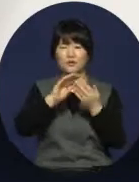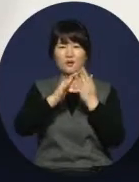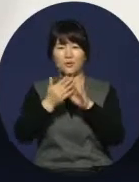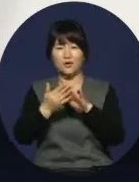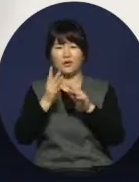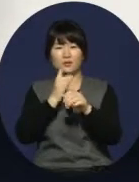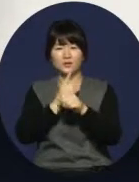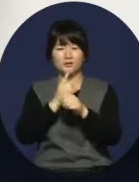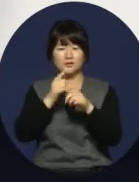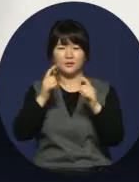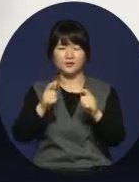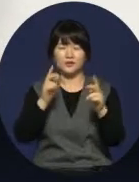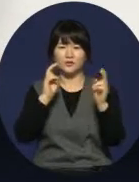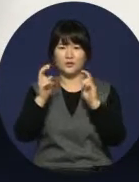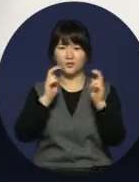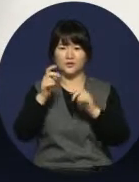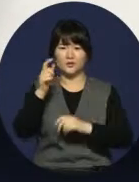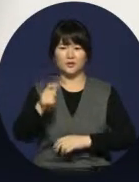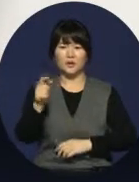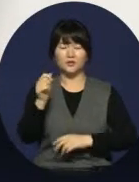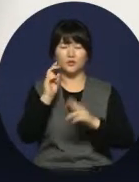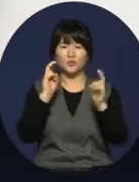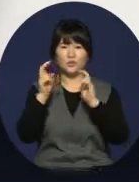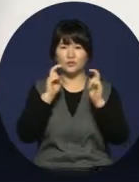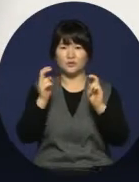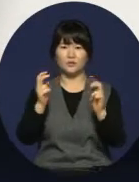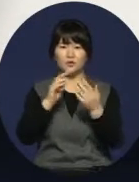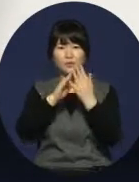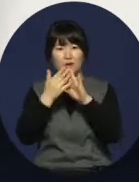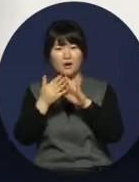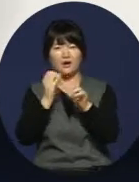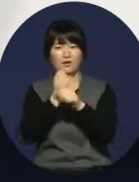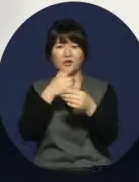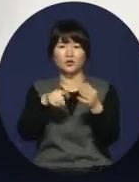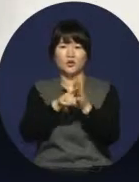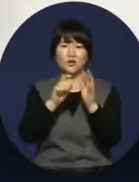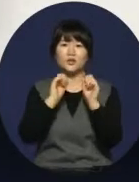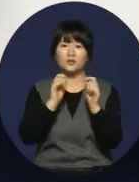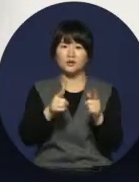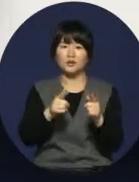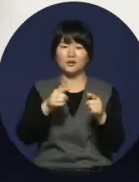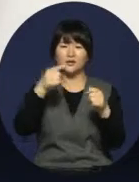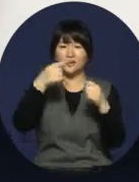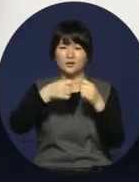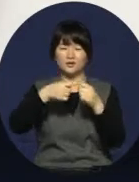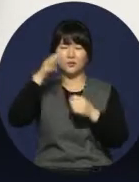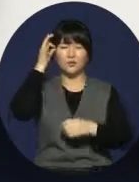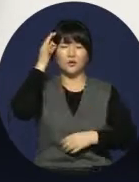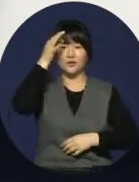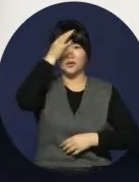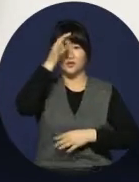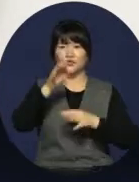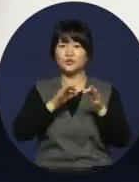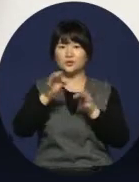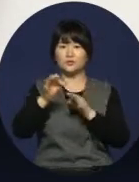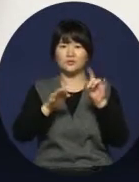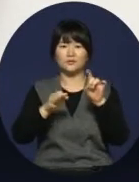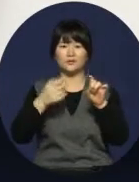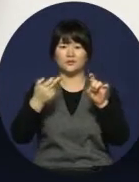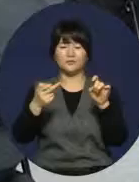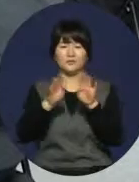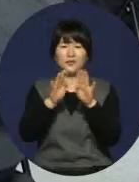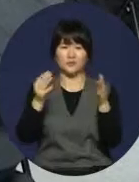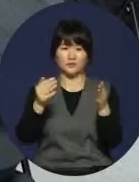피워 지역기업들이 강소기업으로 거듭나기 위한 기회장, 제1회 포항 기술장터가 지난 12일 열렸습니다.